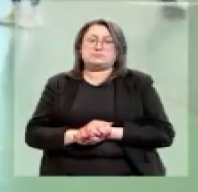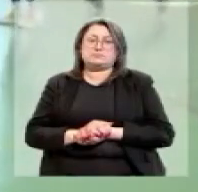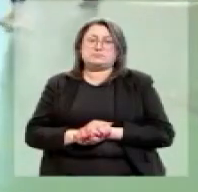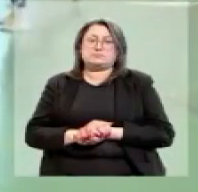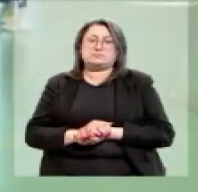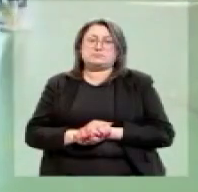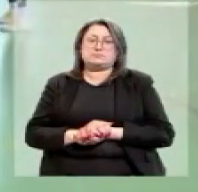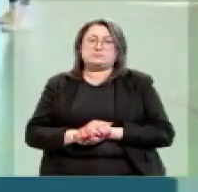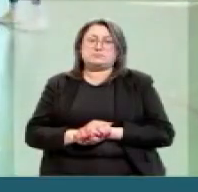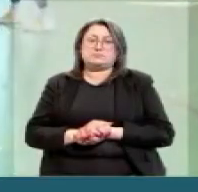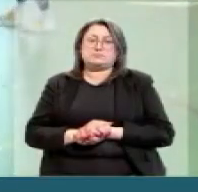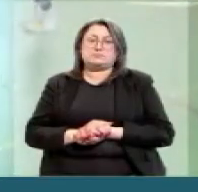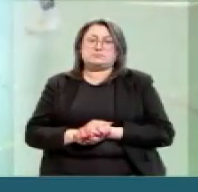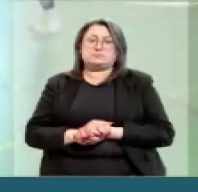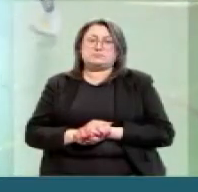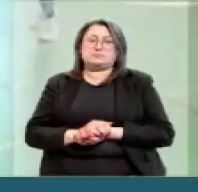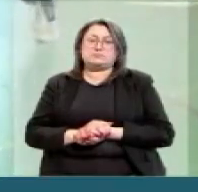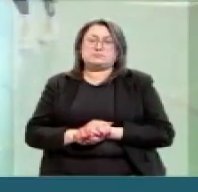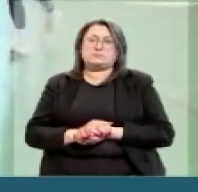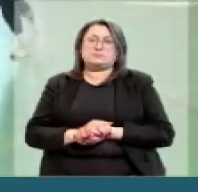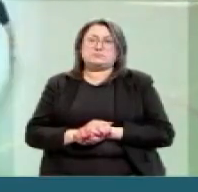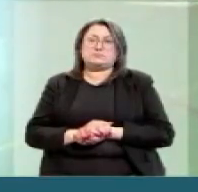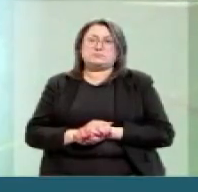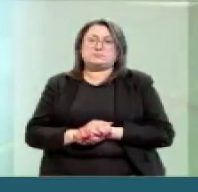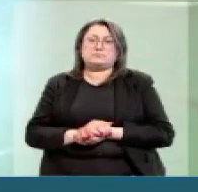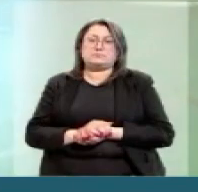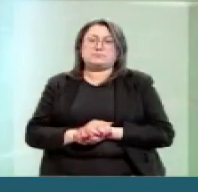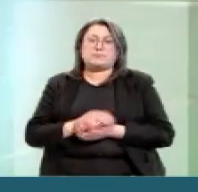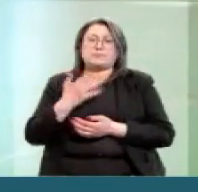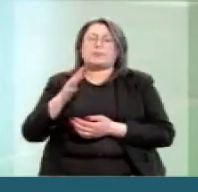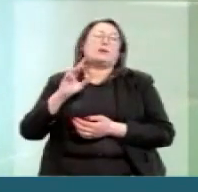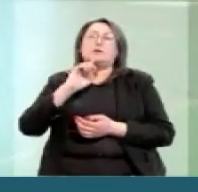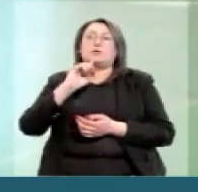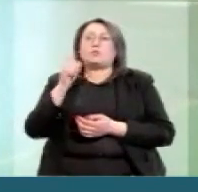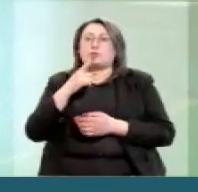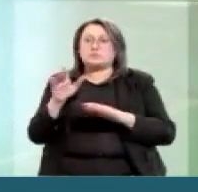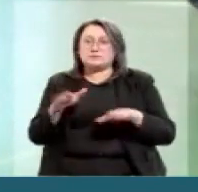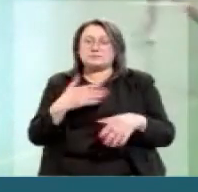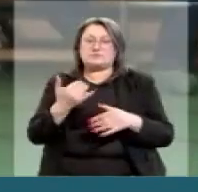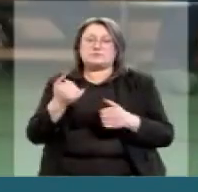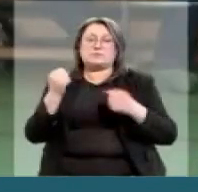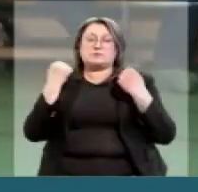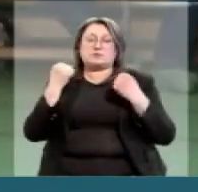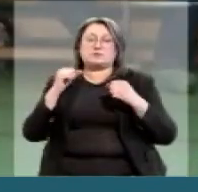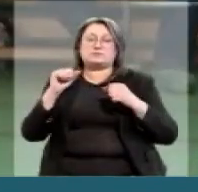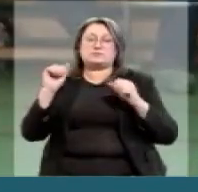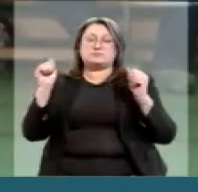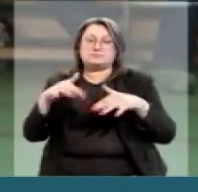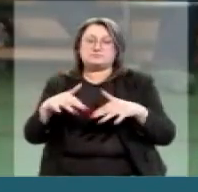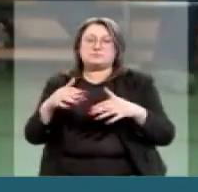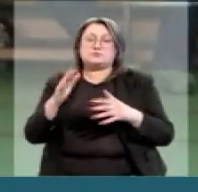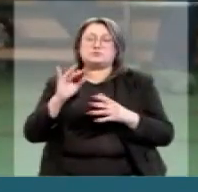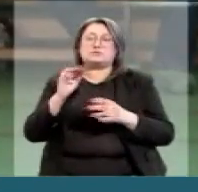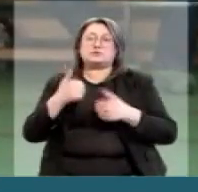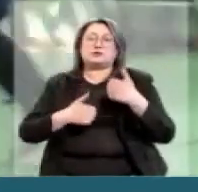Дәстүрге айналған бұл жобаның басталғанына биыл бір жыл. Ендігі кезекте спортшылар суперкубыққа таласпақ. Спорттық дода студенттер